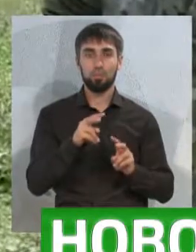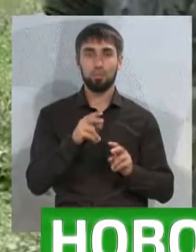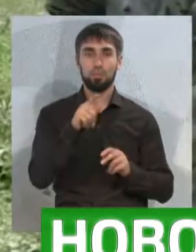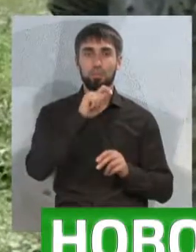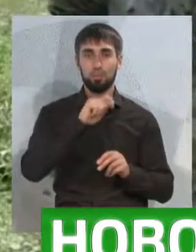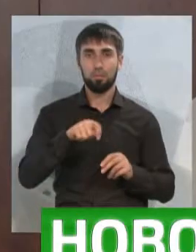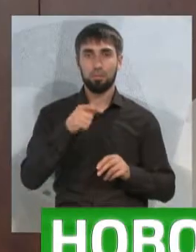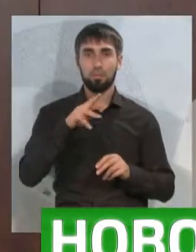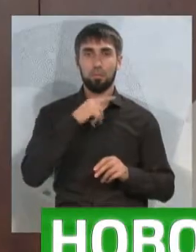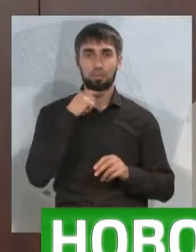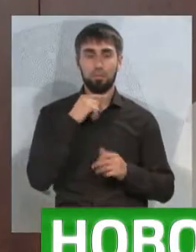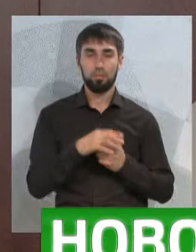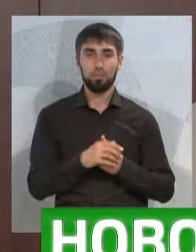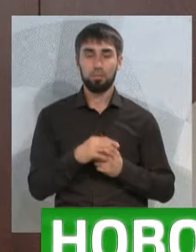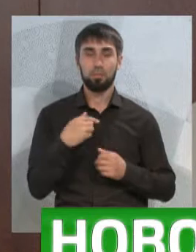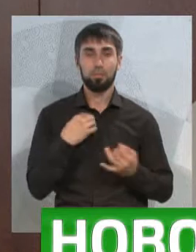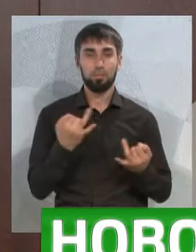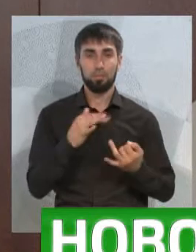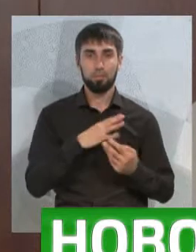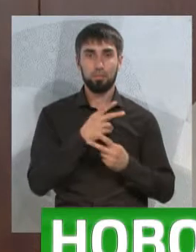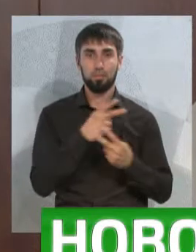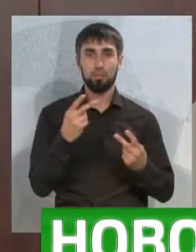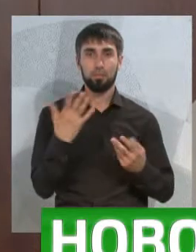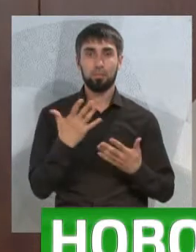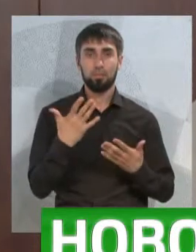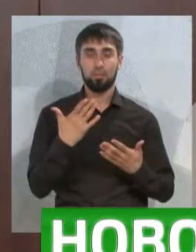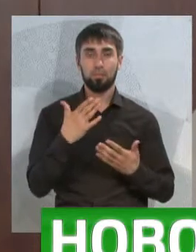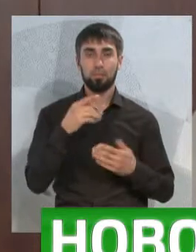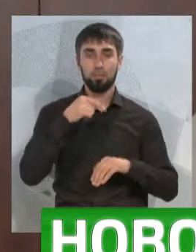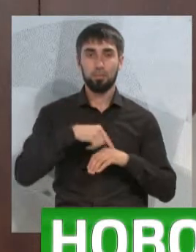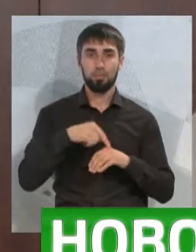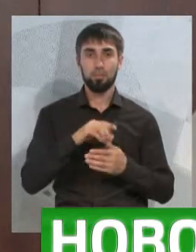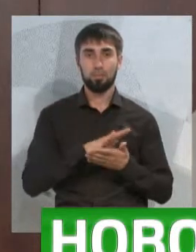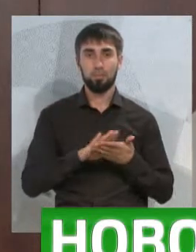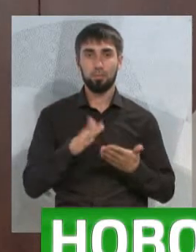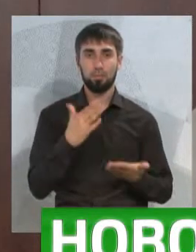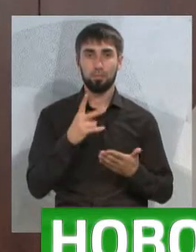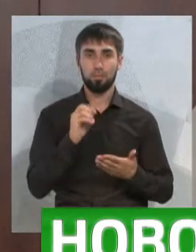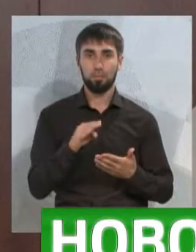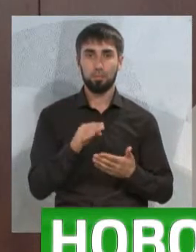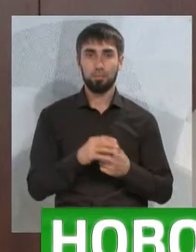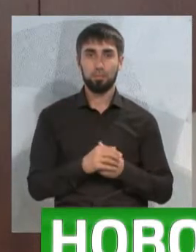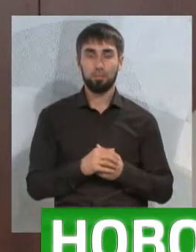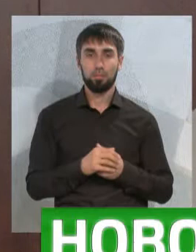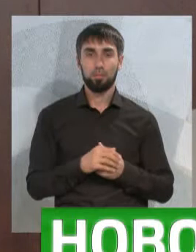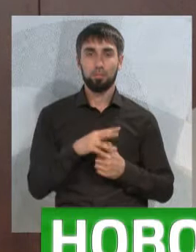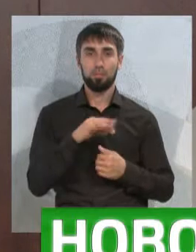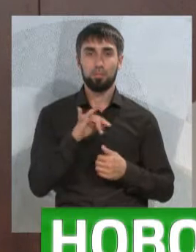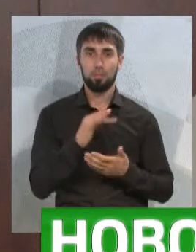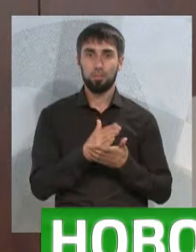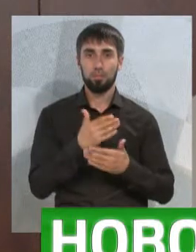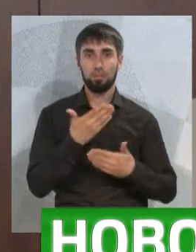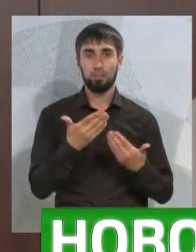визита в Ингушетию. Нам очень интересно было посмотреть, в каком состоянии, чисто, нечисто на территории, допустим, замусорено, не